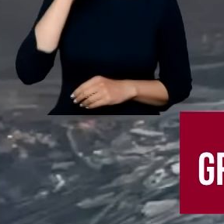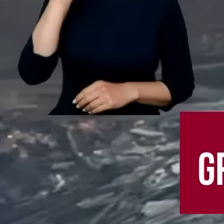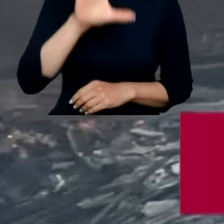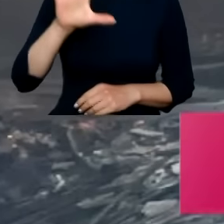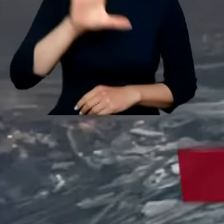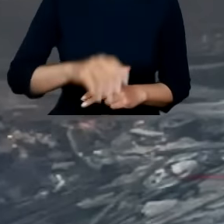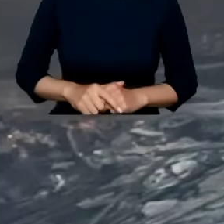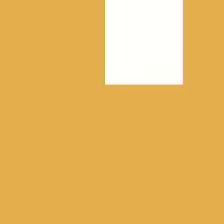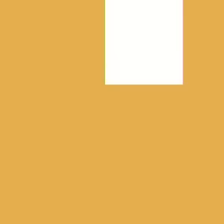materiał